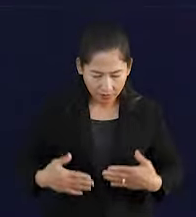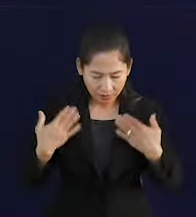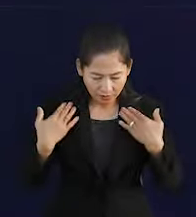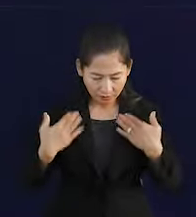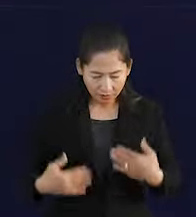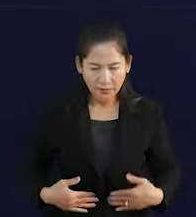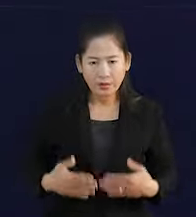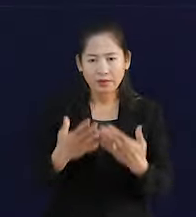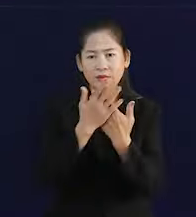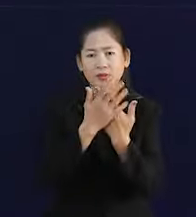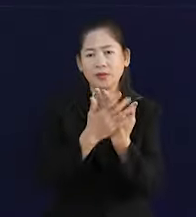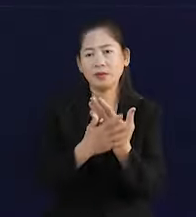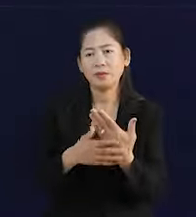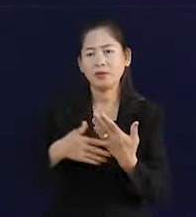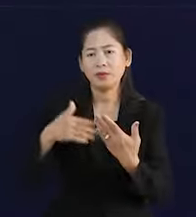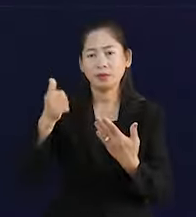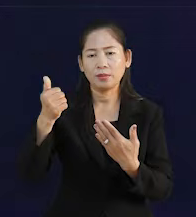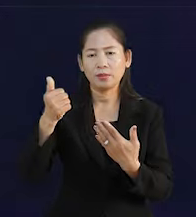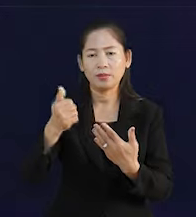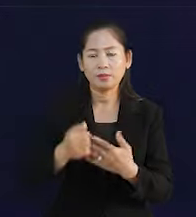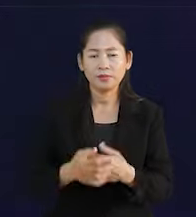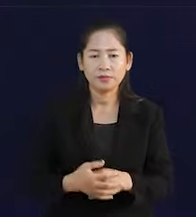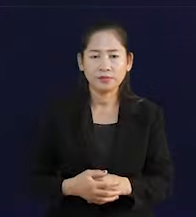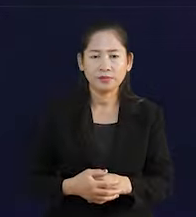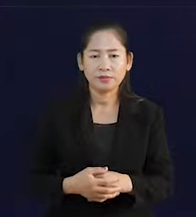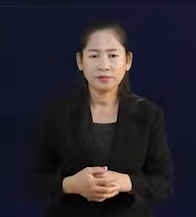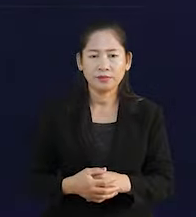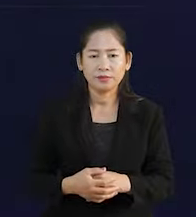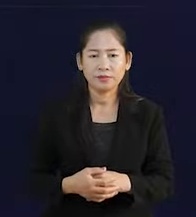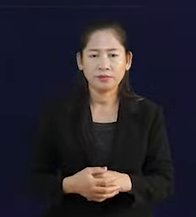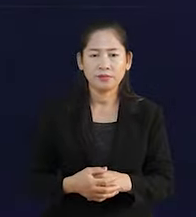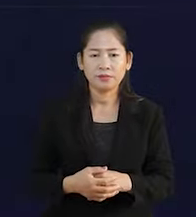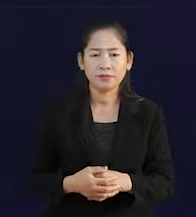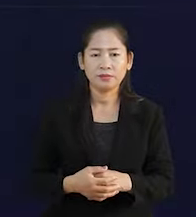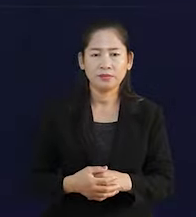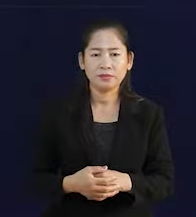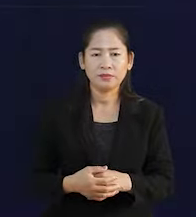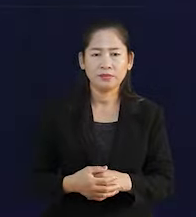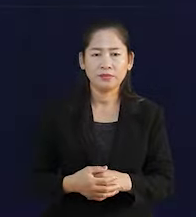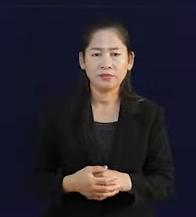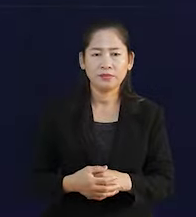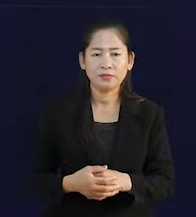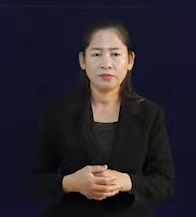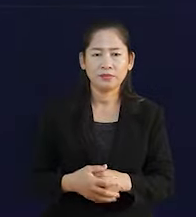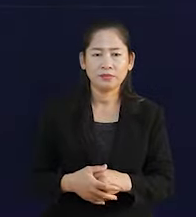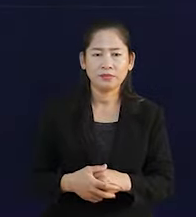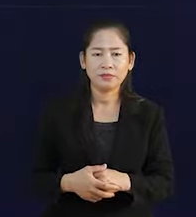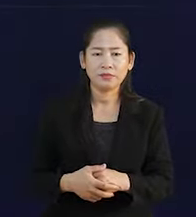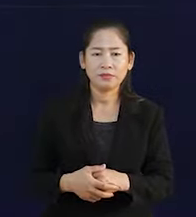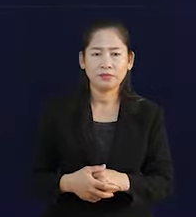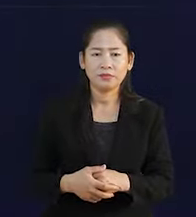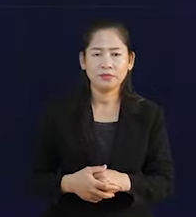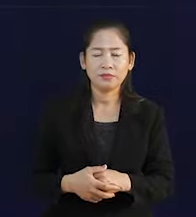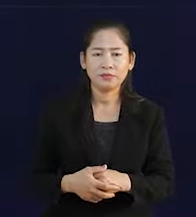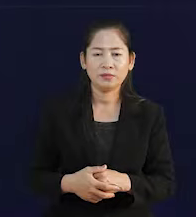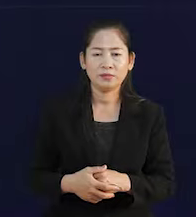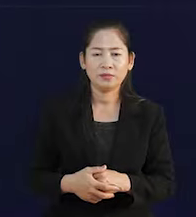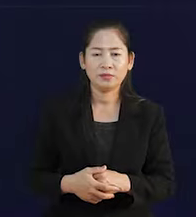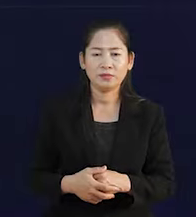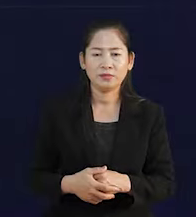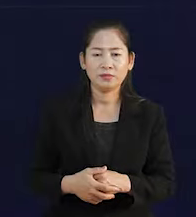ក់គាត់ស្លៀកពាក់សមរ